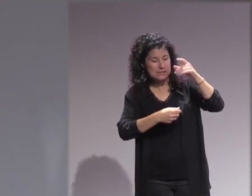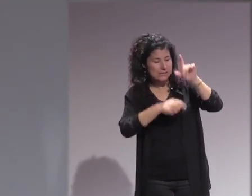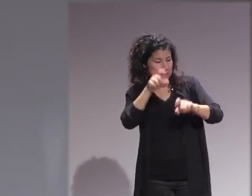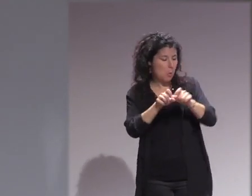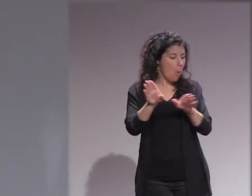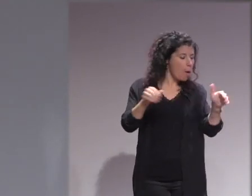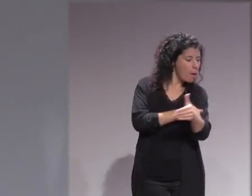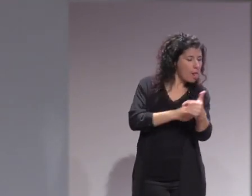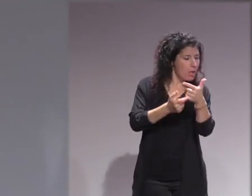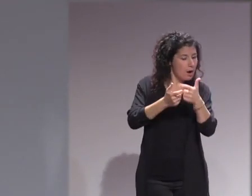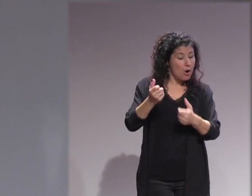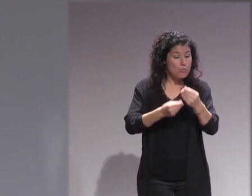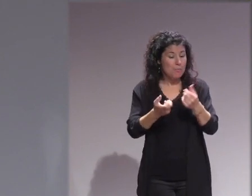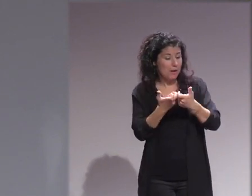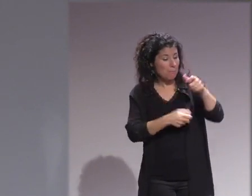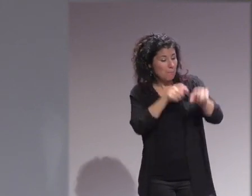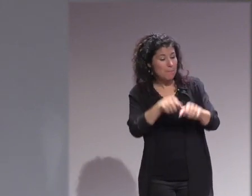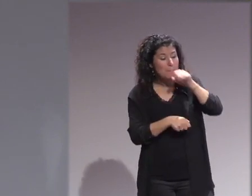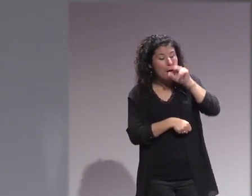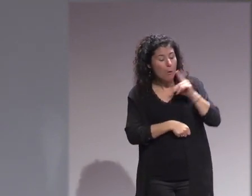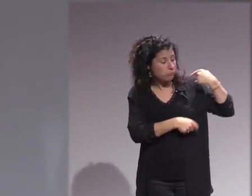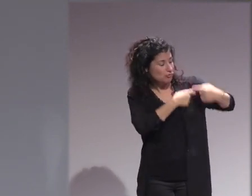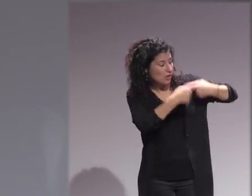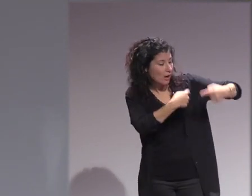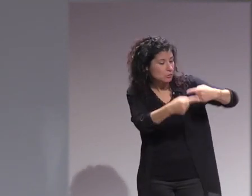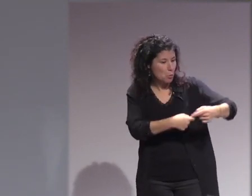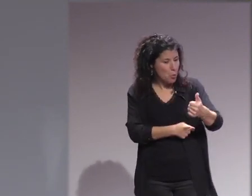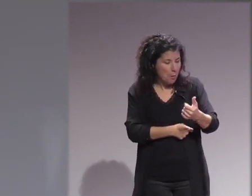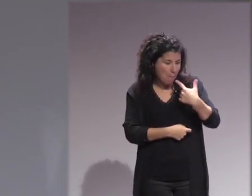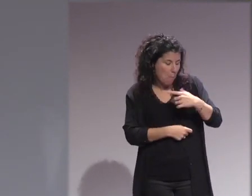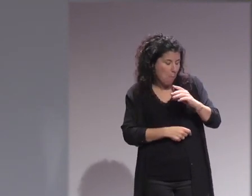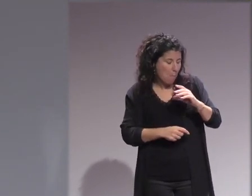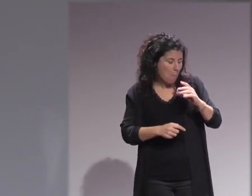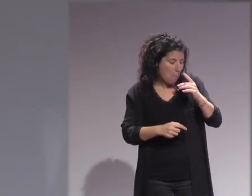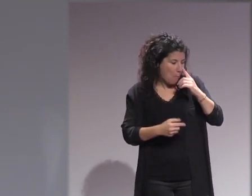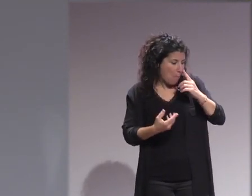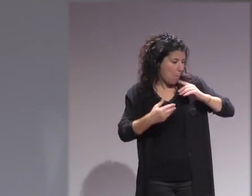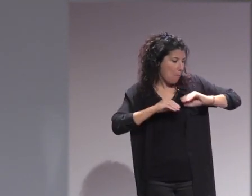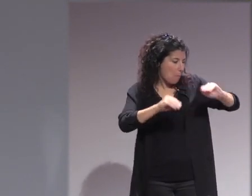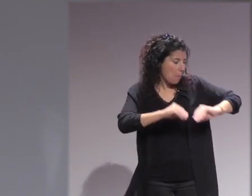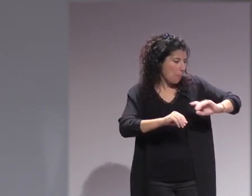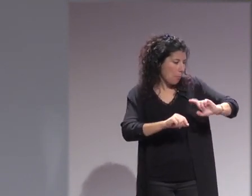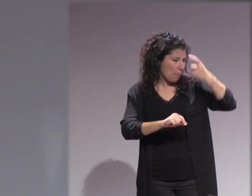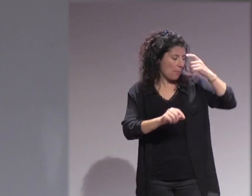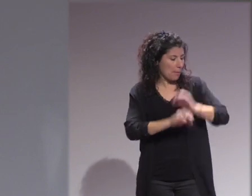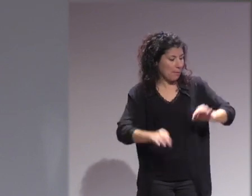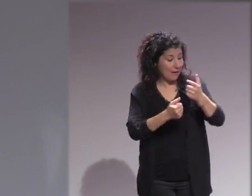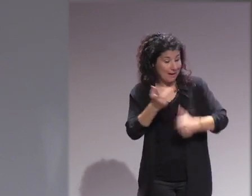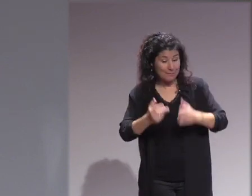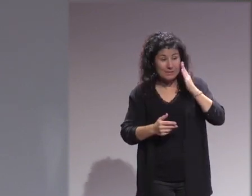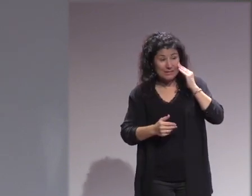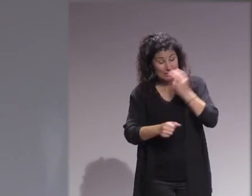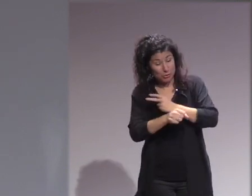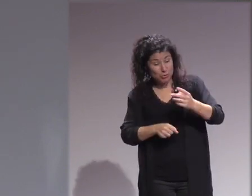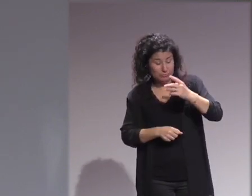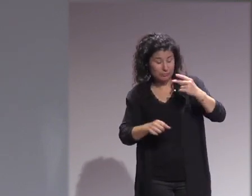effectivement des générations de parents qui n'étaient pas formés sur ces enjeux est même dangereux pour les personnes noires, par exemple, et en particulier les garçons noirs. Les chiffres du